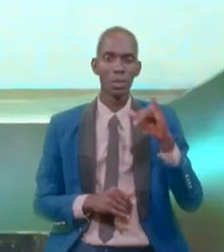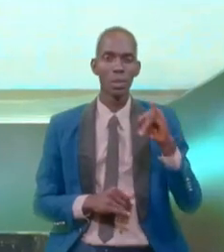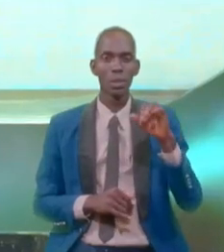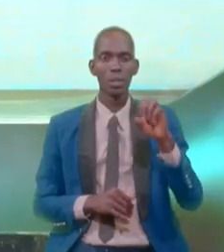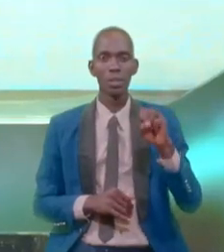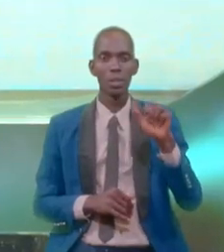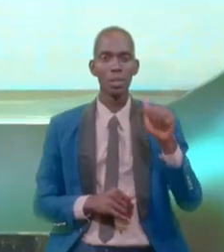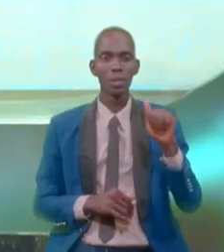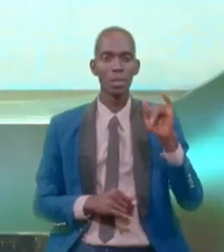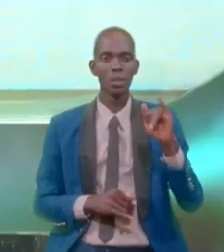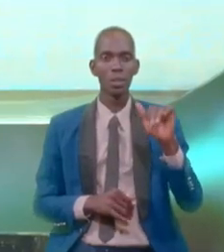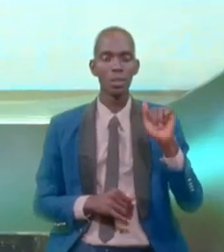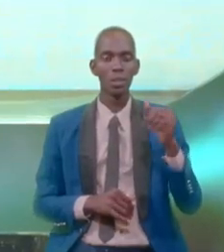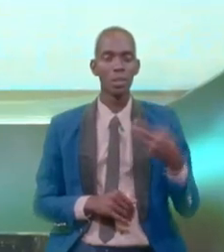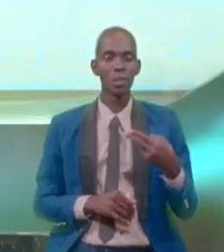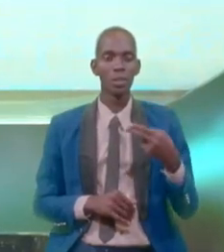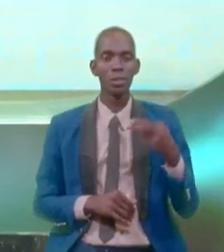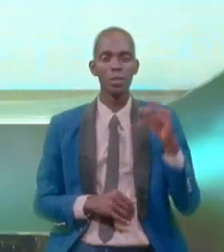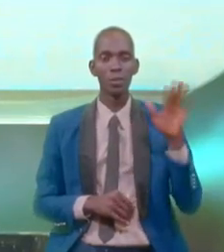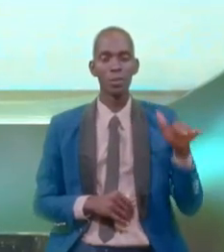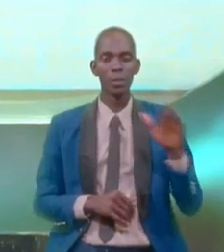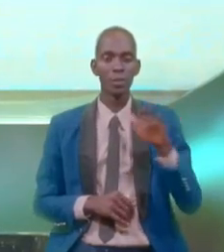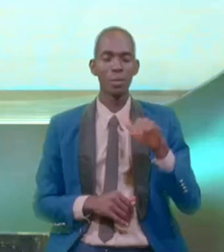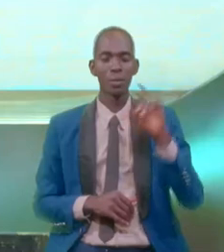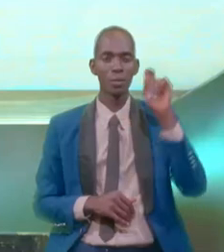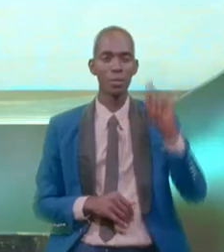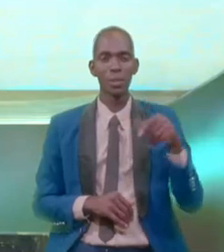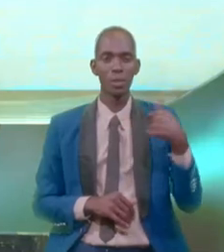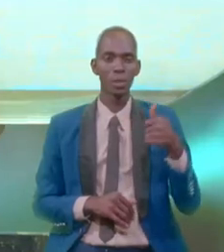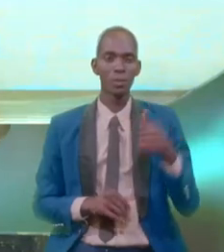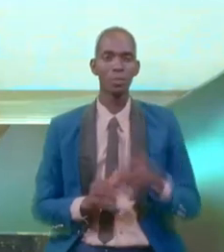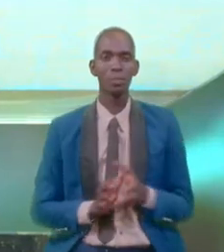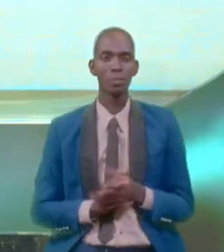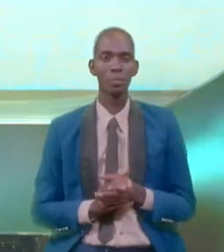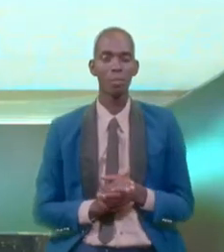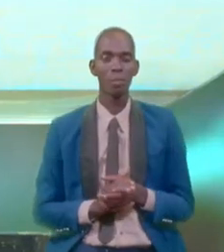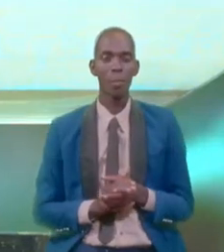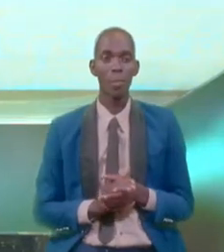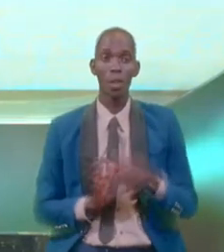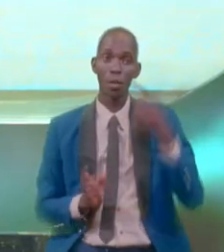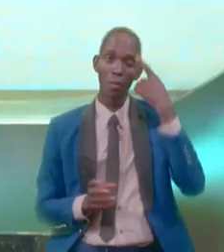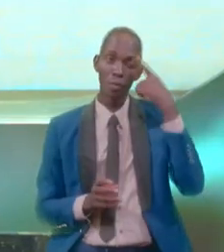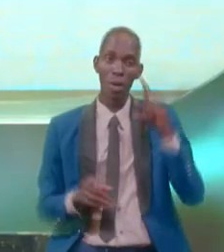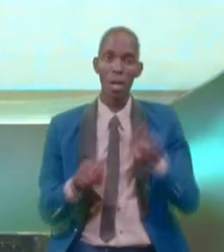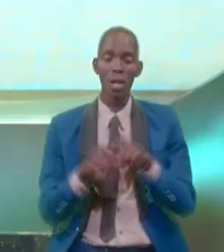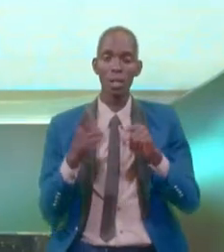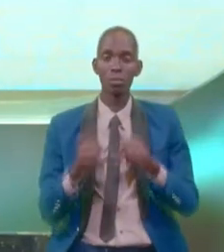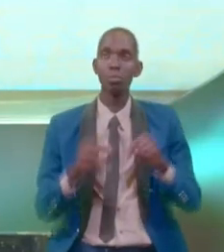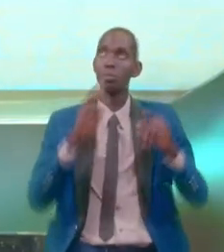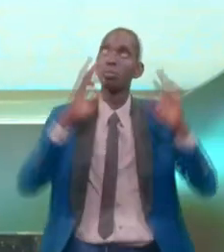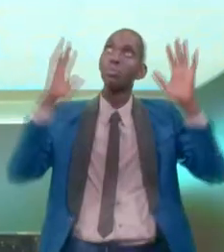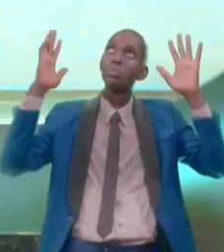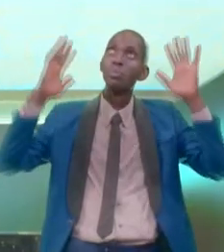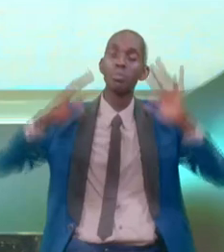10. Ésaïe 55, le verset 10. Comme la